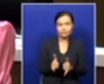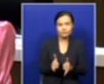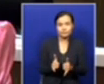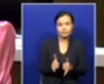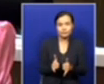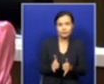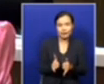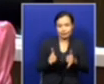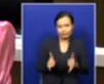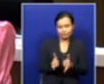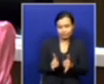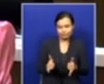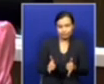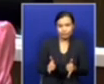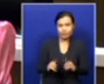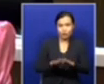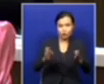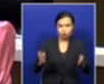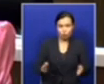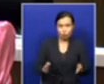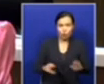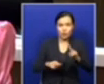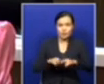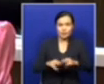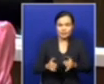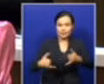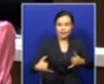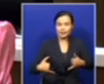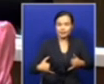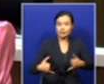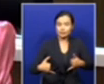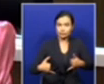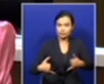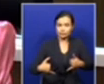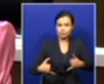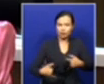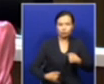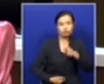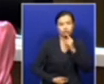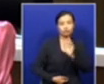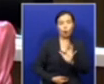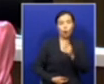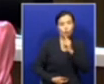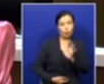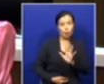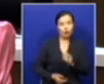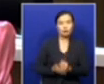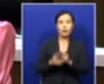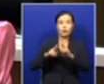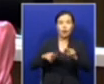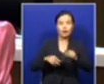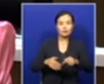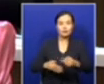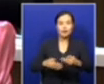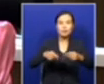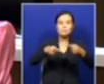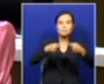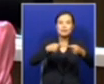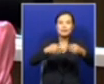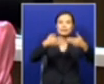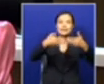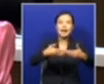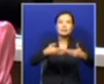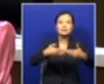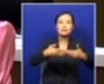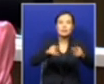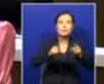างกันคือโต๊ะนึงอะแต่นั่งเฉียงๆกันผมก็ไม่ว่าอะไรครับไปอีกร้านนึงเขาเอาฉากพลาสติกมากั้นเ